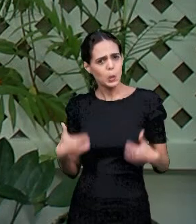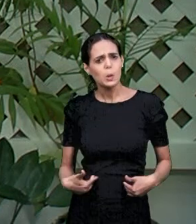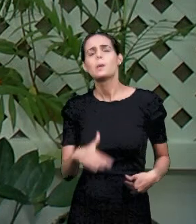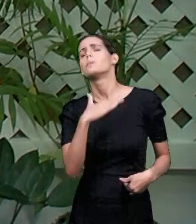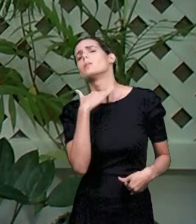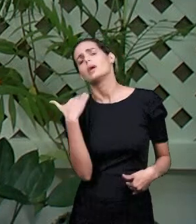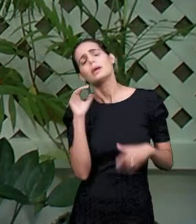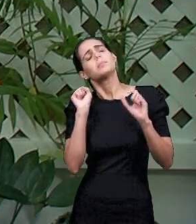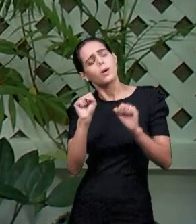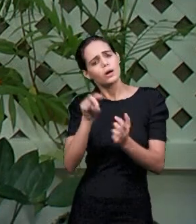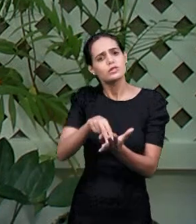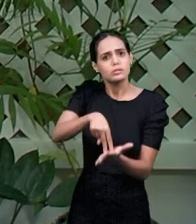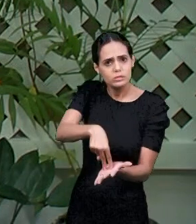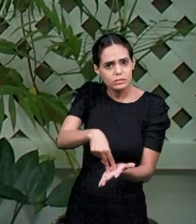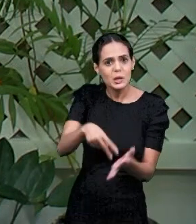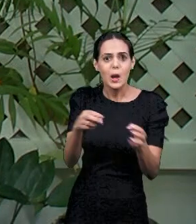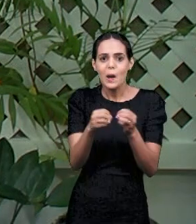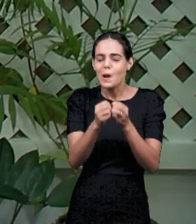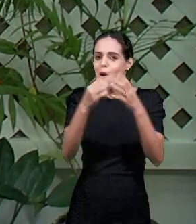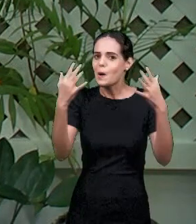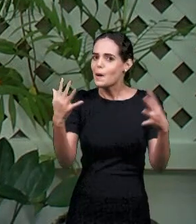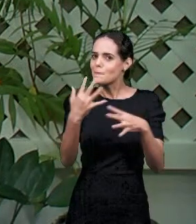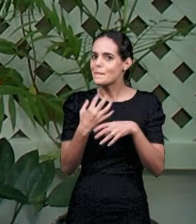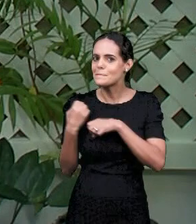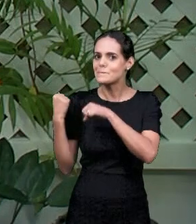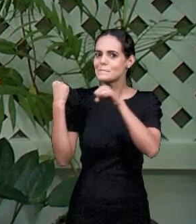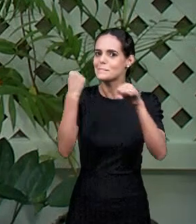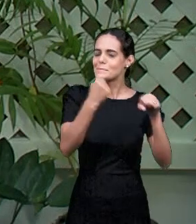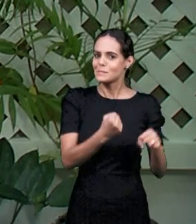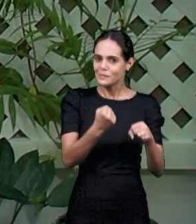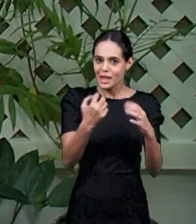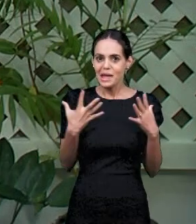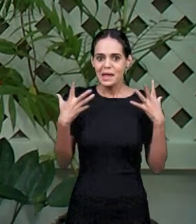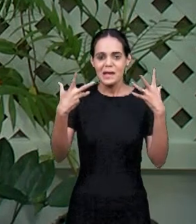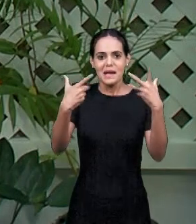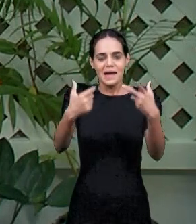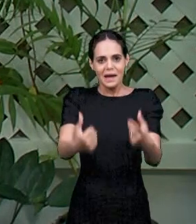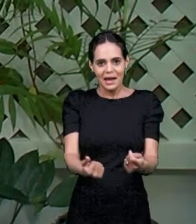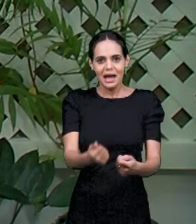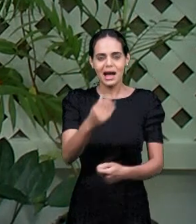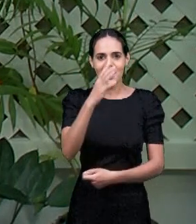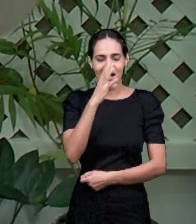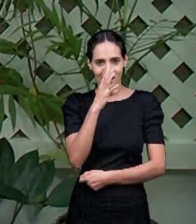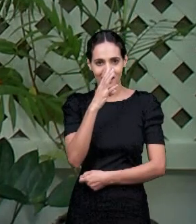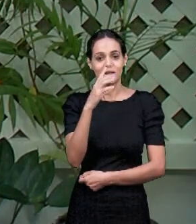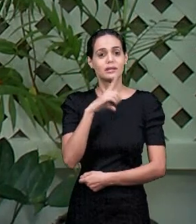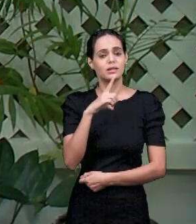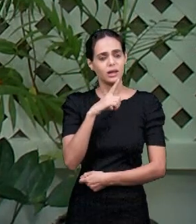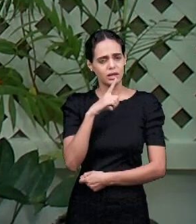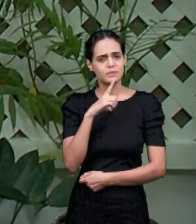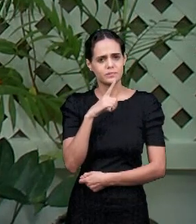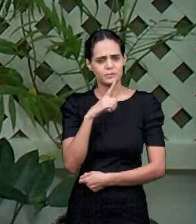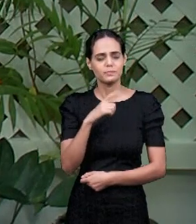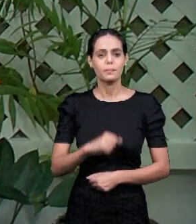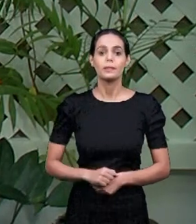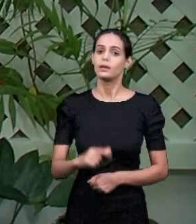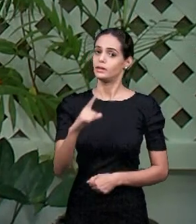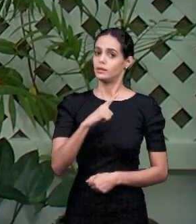Combien de miracles et opérations de merveilles le Seigneur il fait. Nous avons des situations ici. Nous avons eu un cas ici au